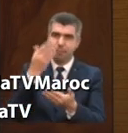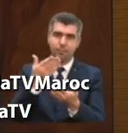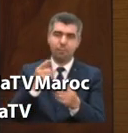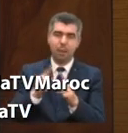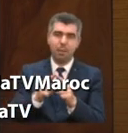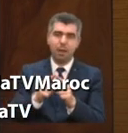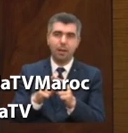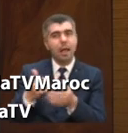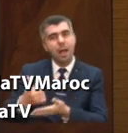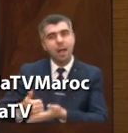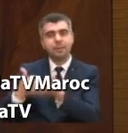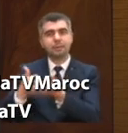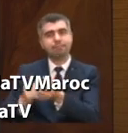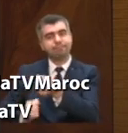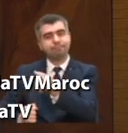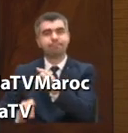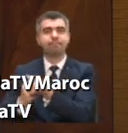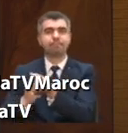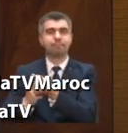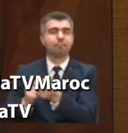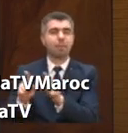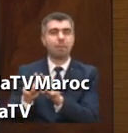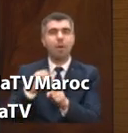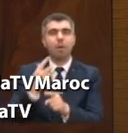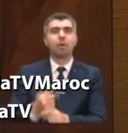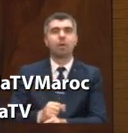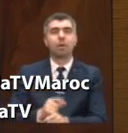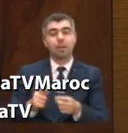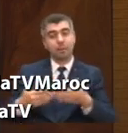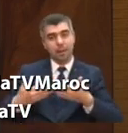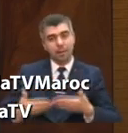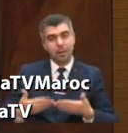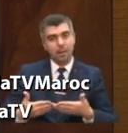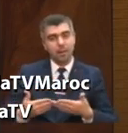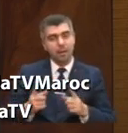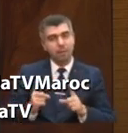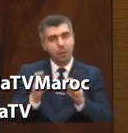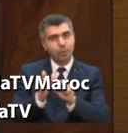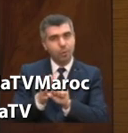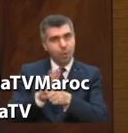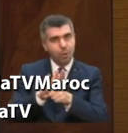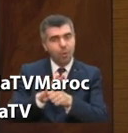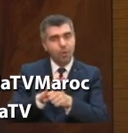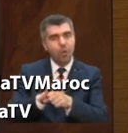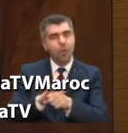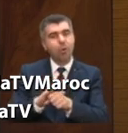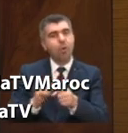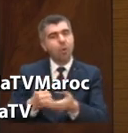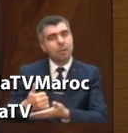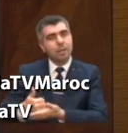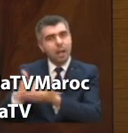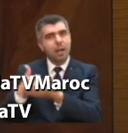تخفيفا لمعاناتهم، لمعاناة ديال الأجراء ديالنا خلال هذه المرحلة، وأيضا مساعدتهم على